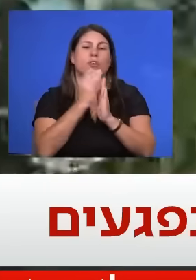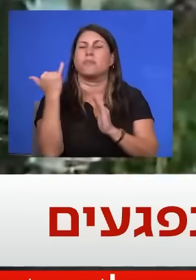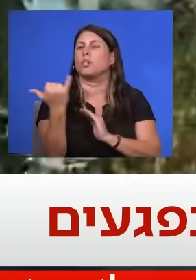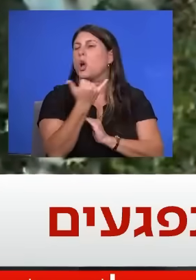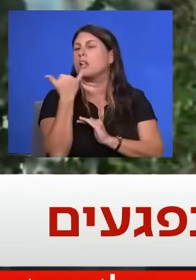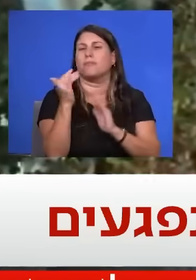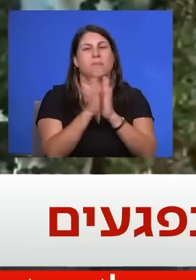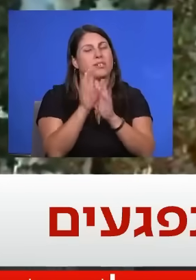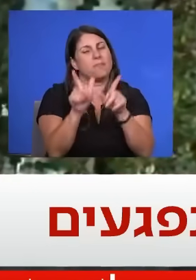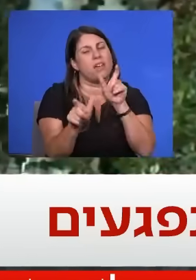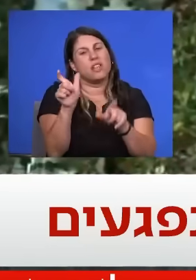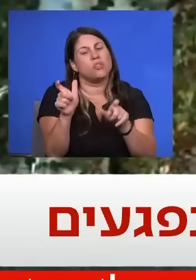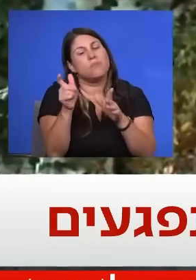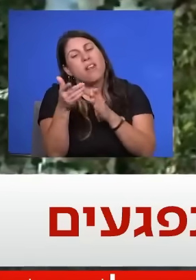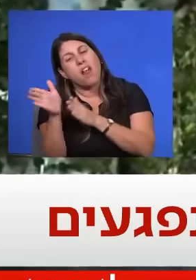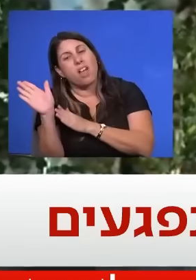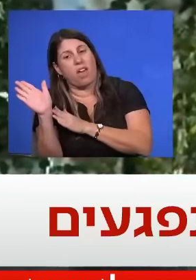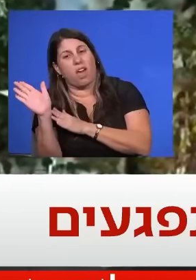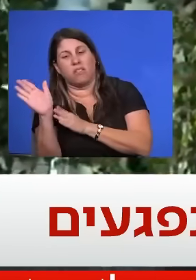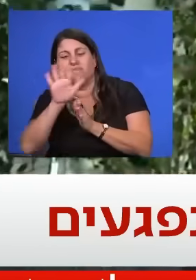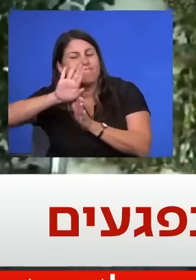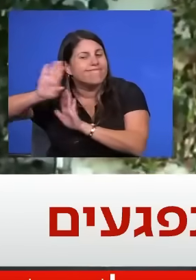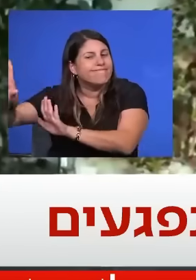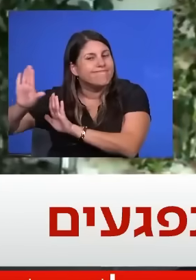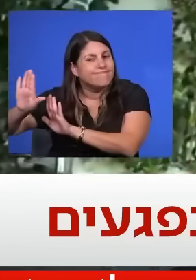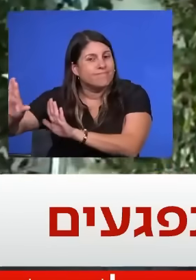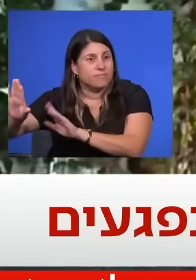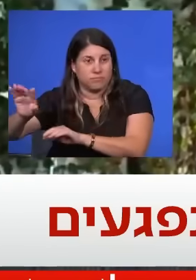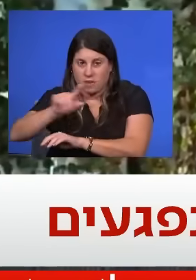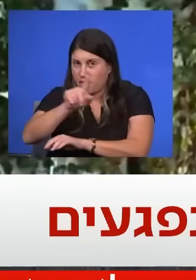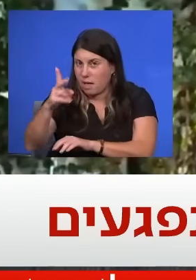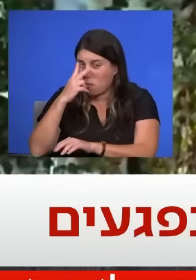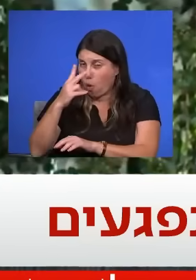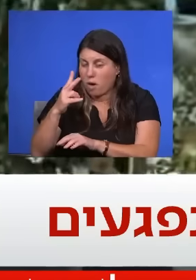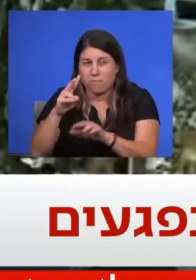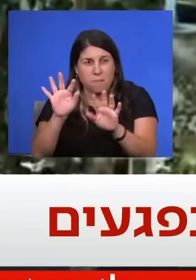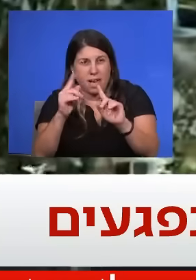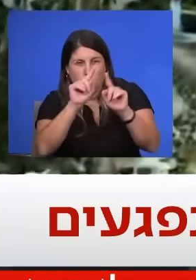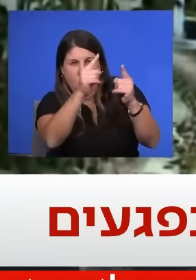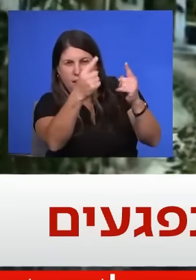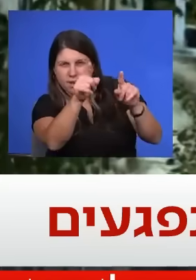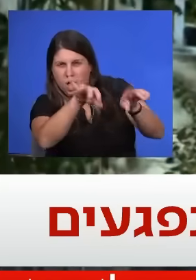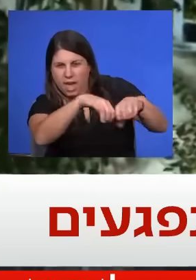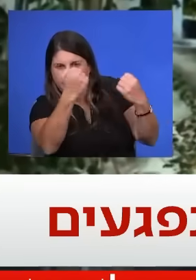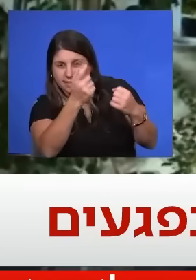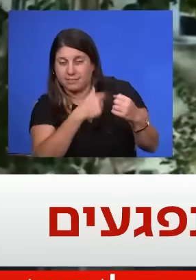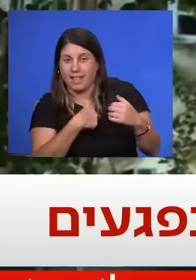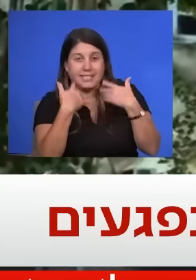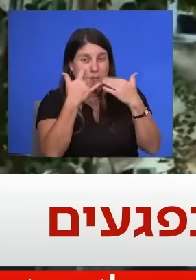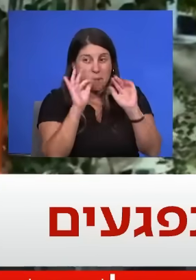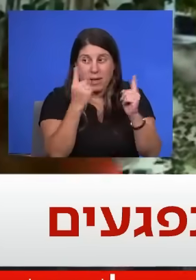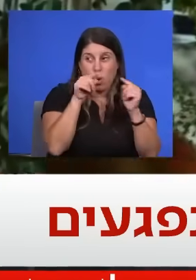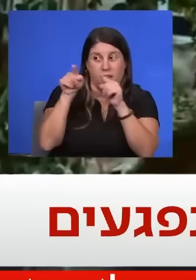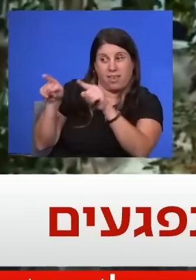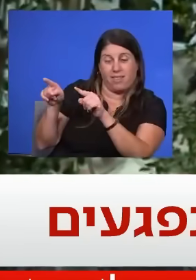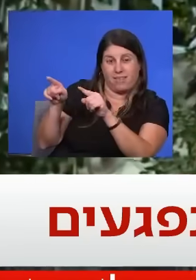ללכת אחורה. אתם רואים את מה שקורה על הריסות, אני אתאר לכם מה קורה מאחוריי. יש פה לפחות